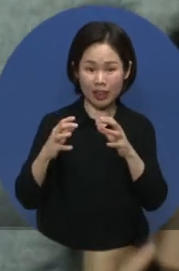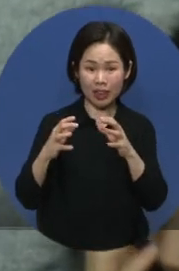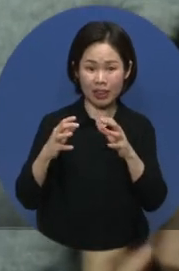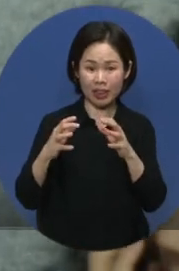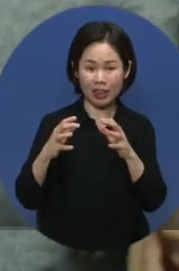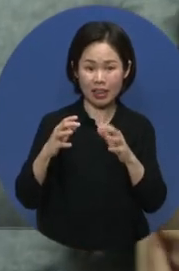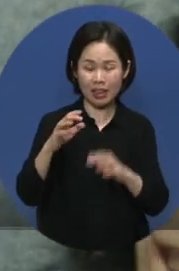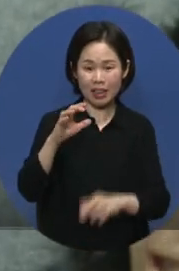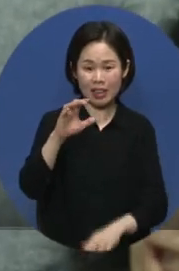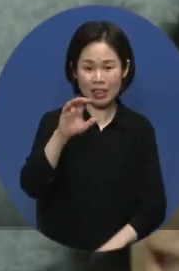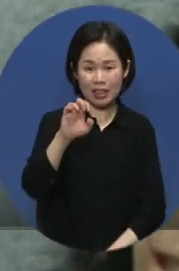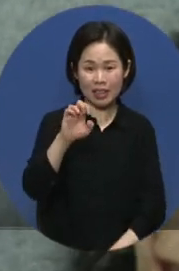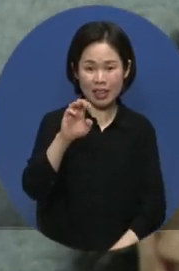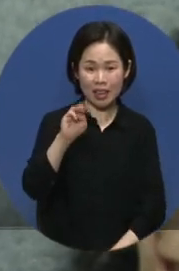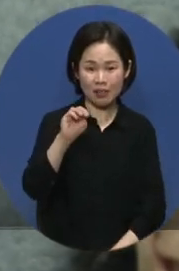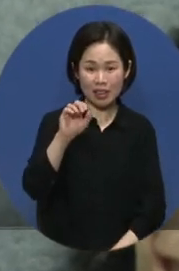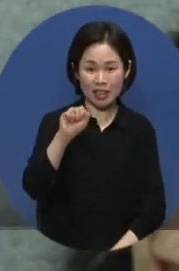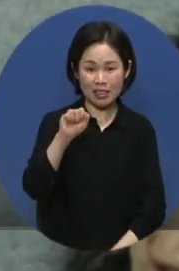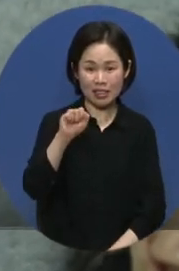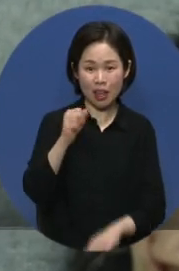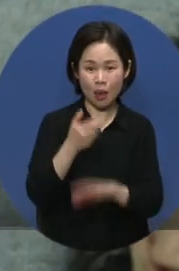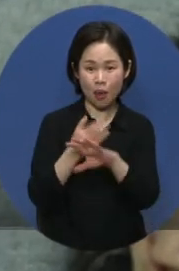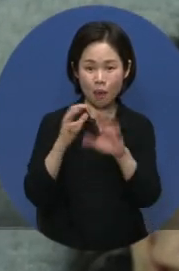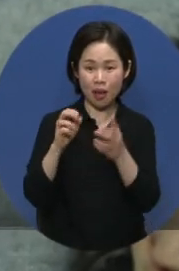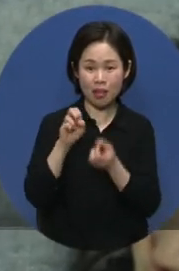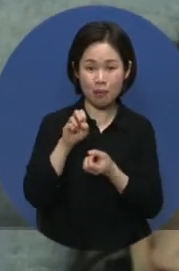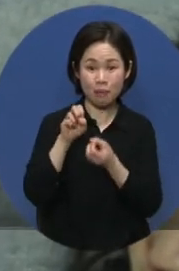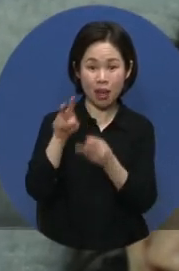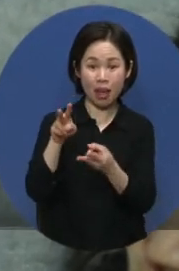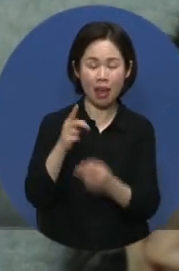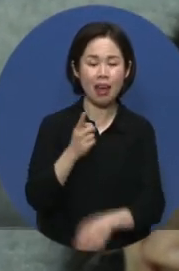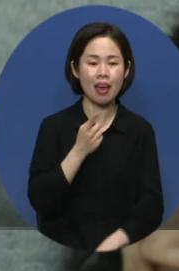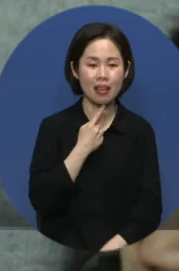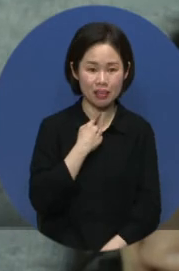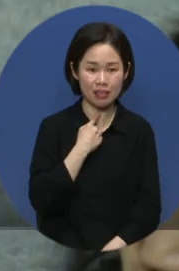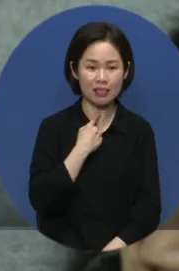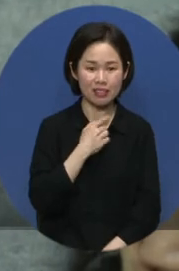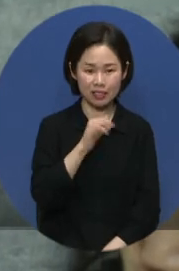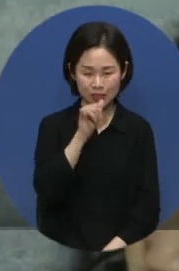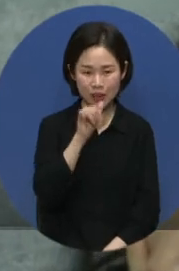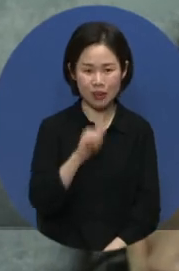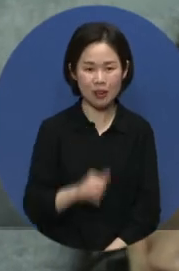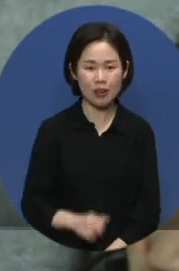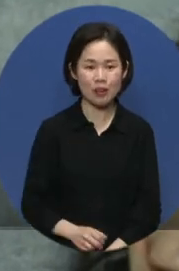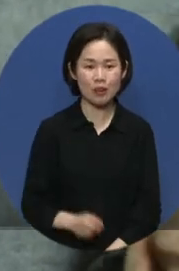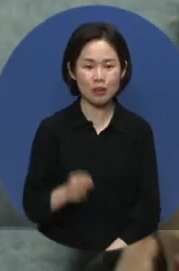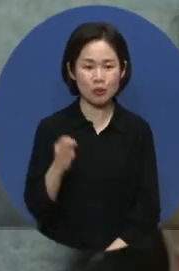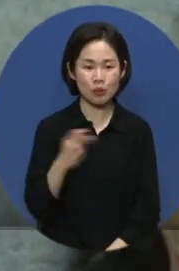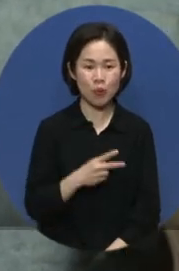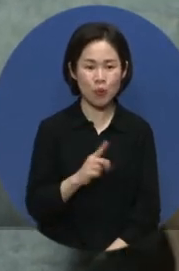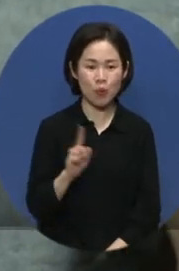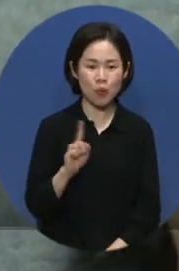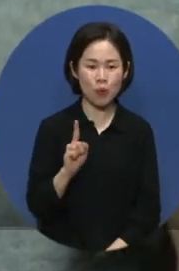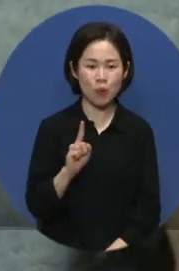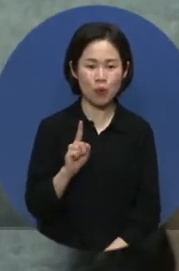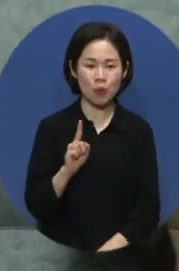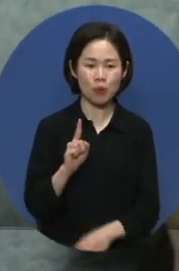EMS 보낸 적 있습니다. 그리고 정과 선생님께서